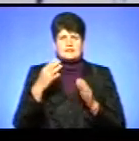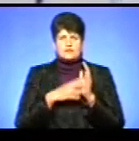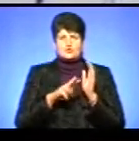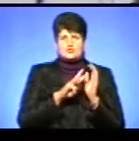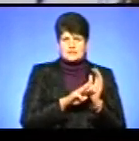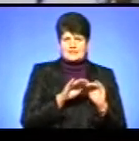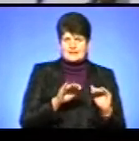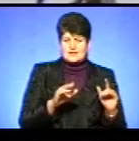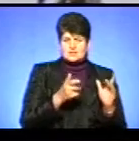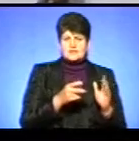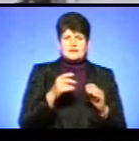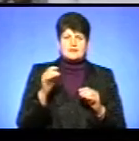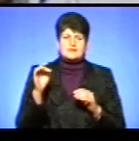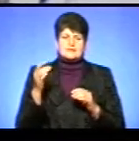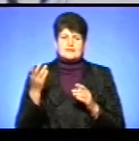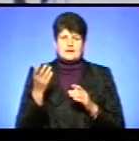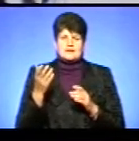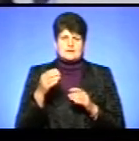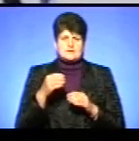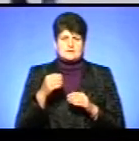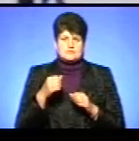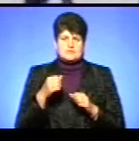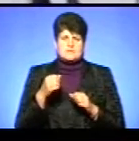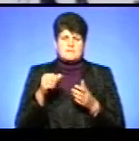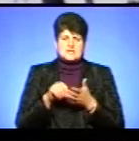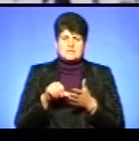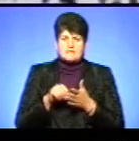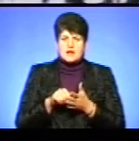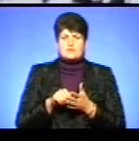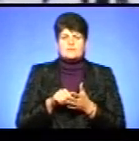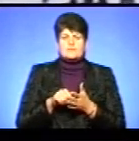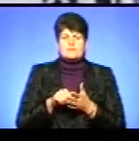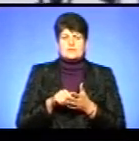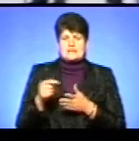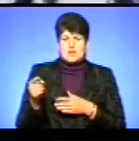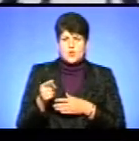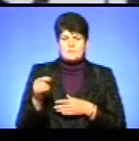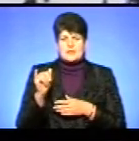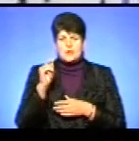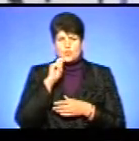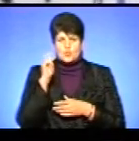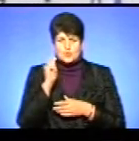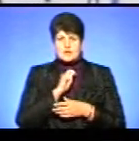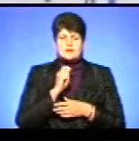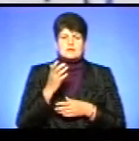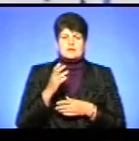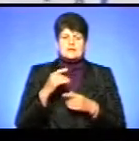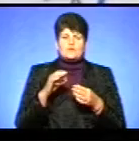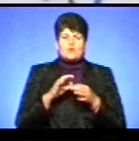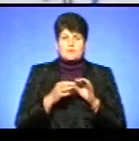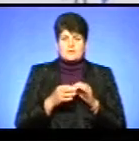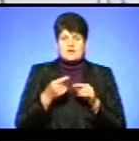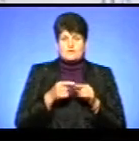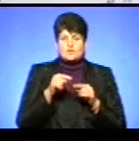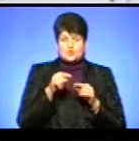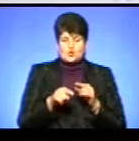і олімпійський клас RSX, де вже представляв Тернопіль і Україну Сашко Тугарєв на Олімпіаді саме в цьому